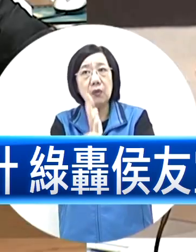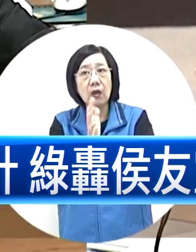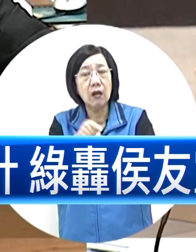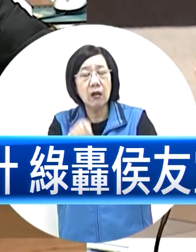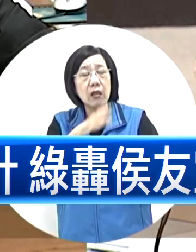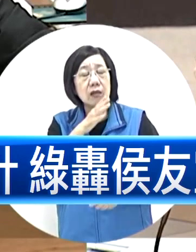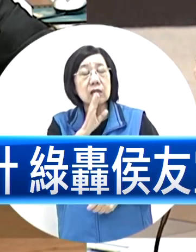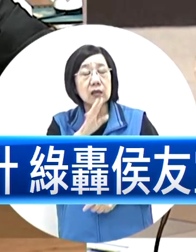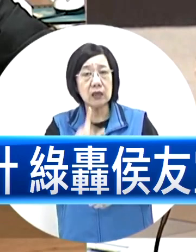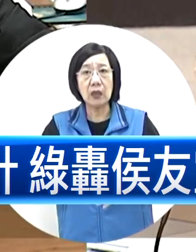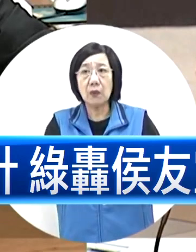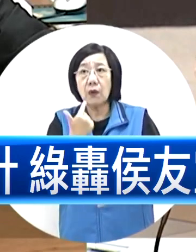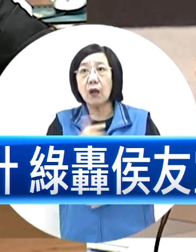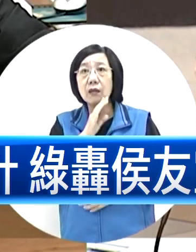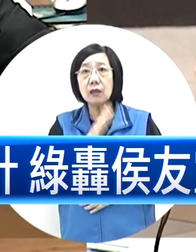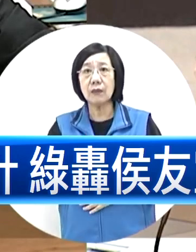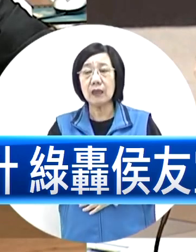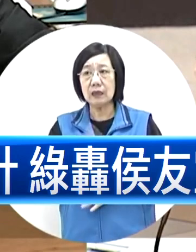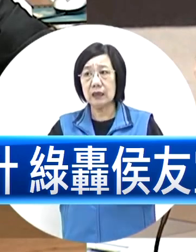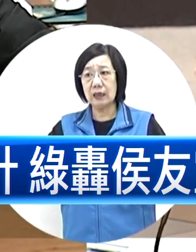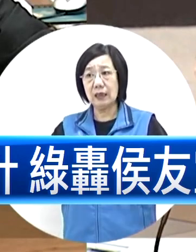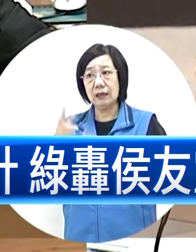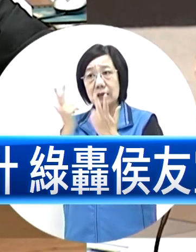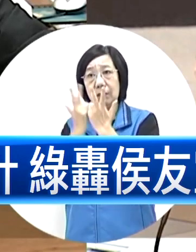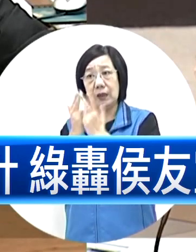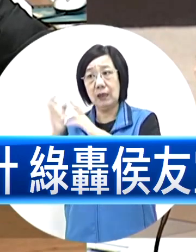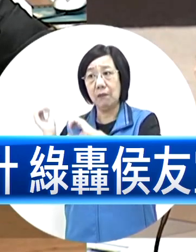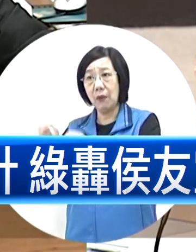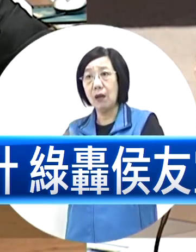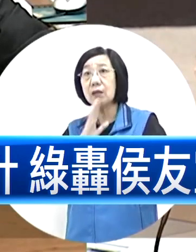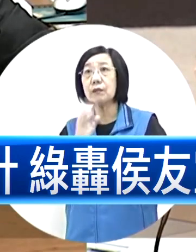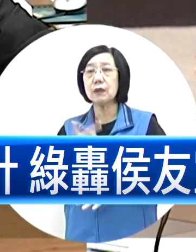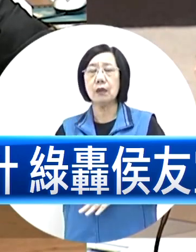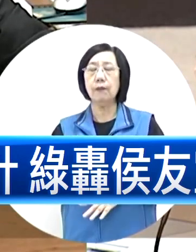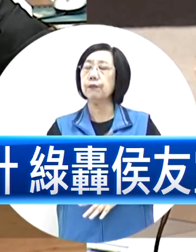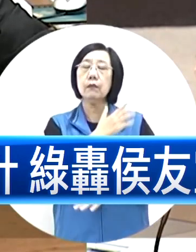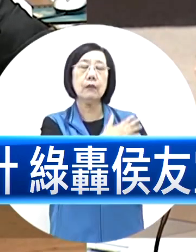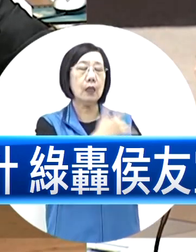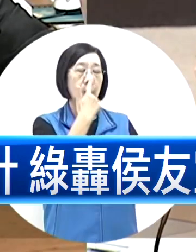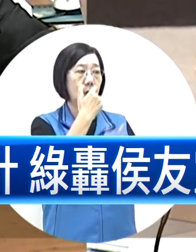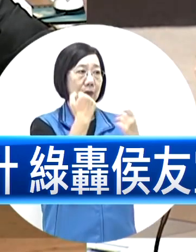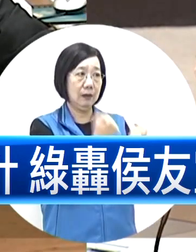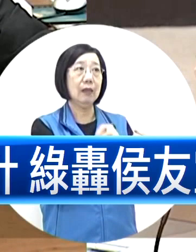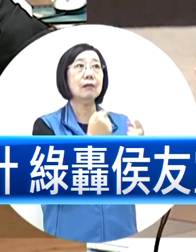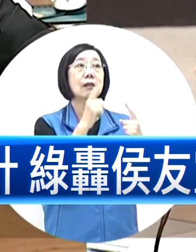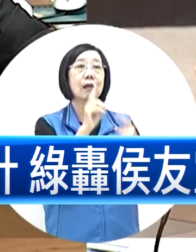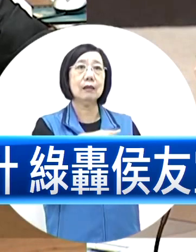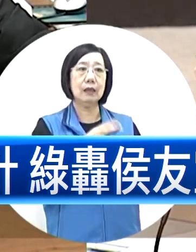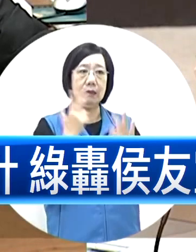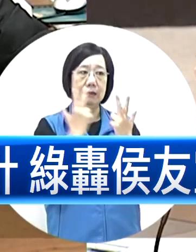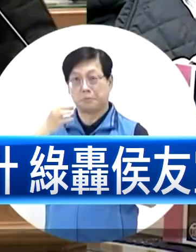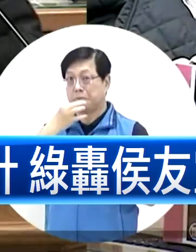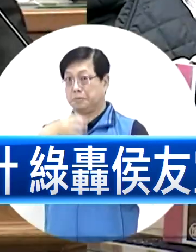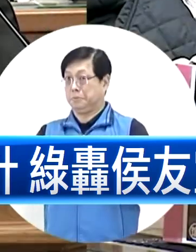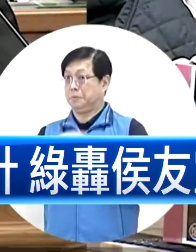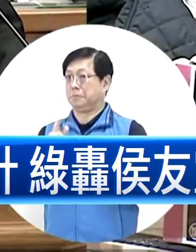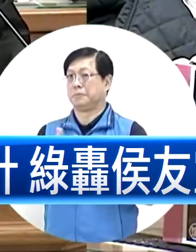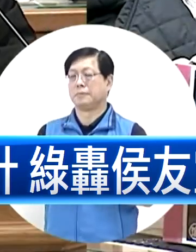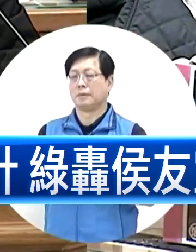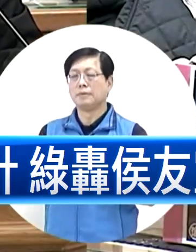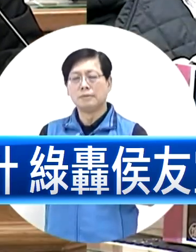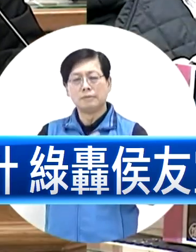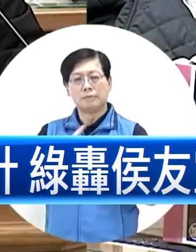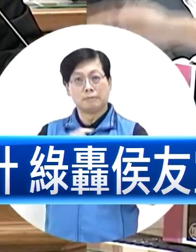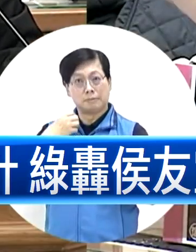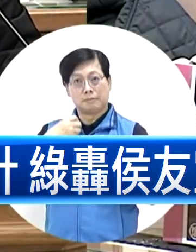长。你现在要抛下新北市吗？ 无论我在哪里，新北市的大小事我非常关心。 你去新加